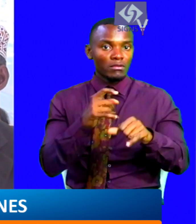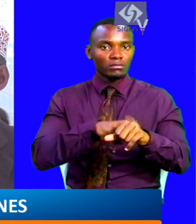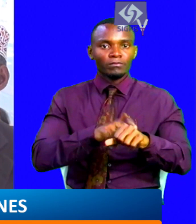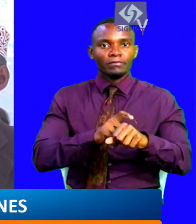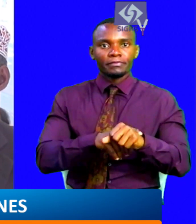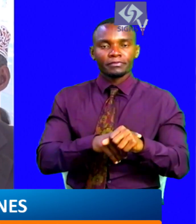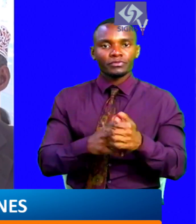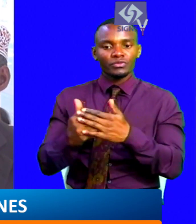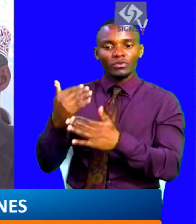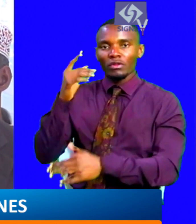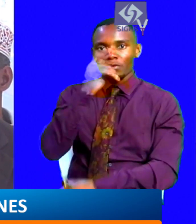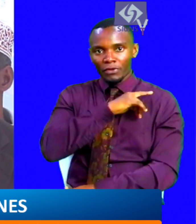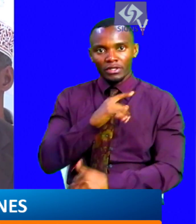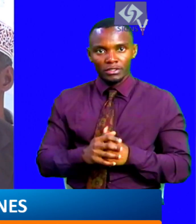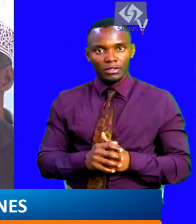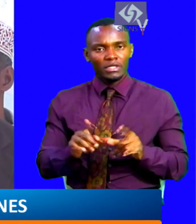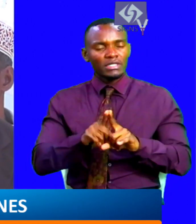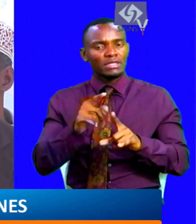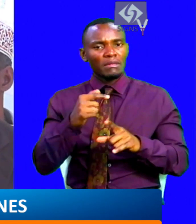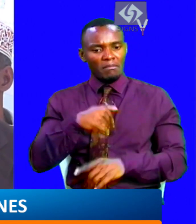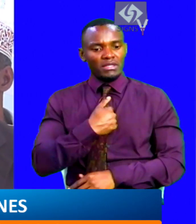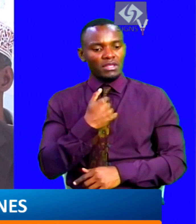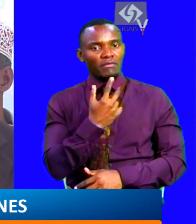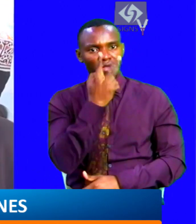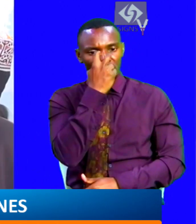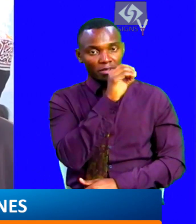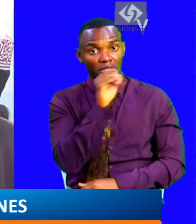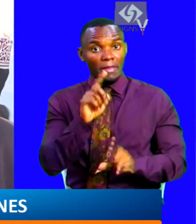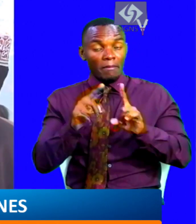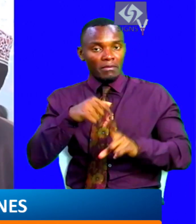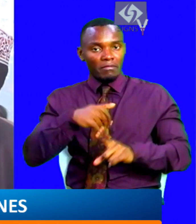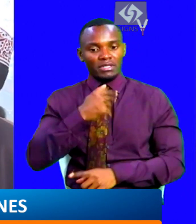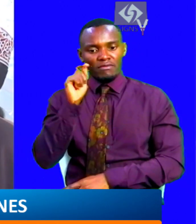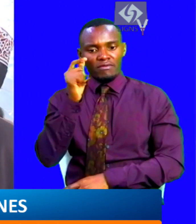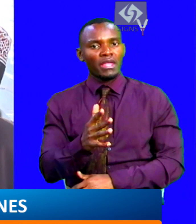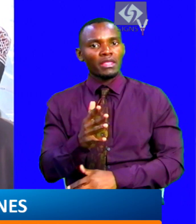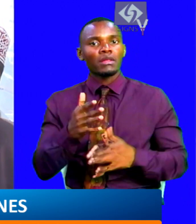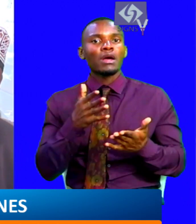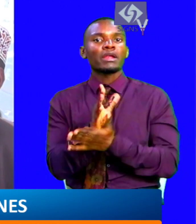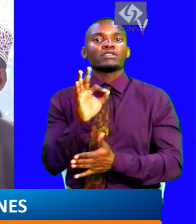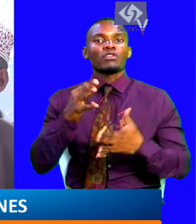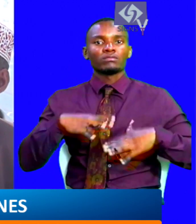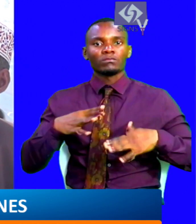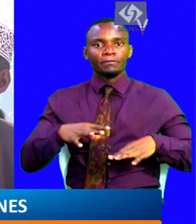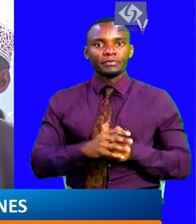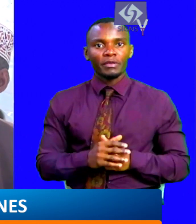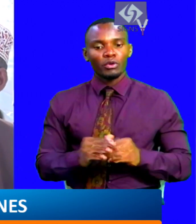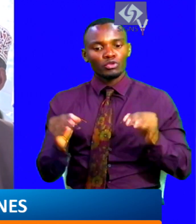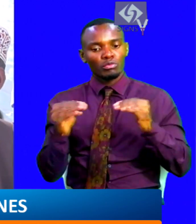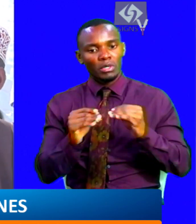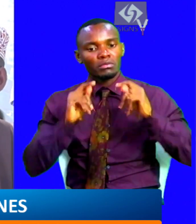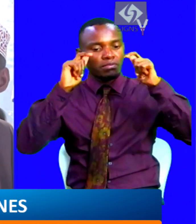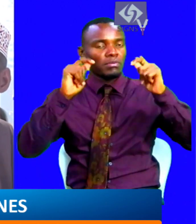being involved in planning the demonstrations, were released on cash bail in Nairobi and Mombasa counties.